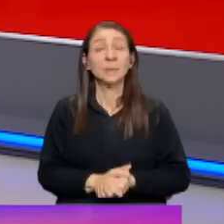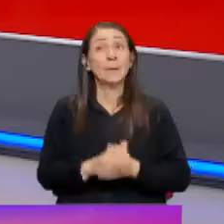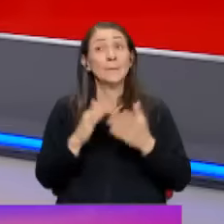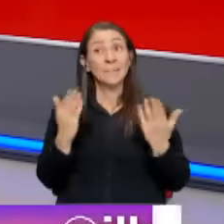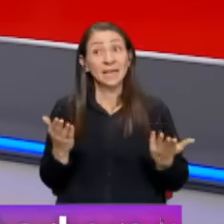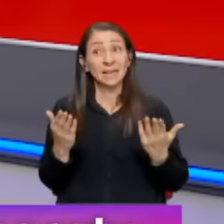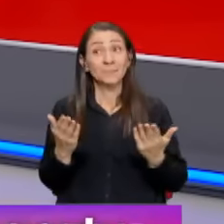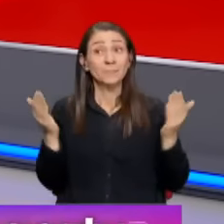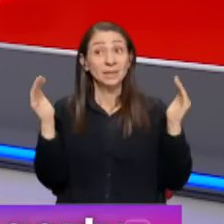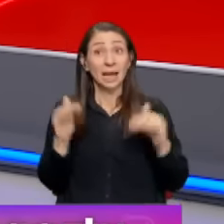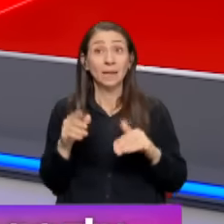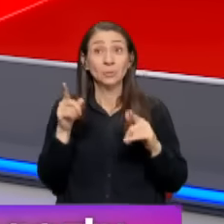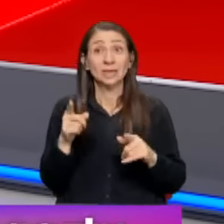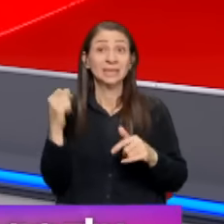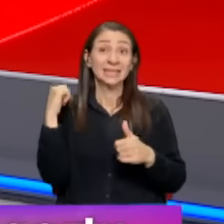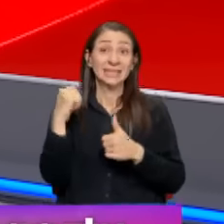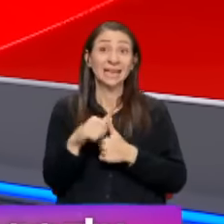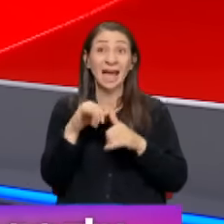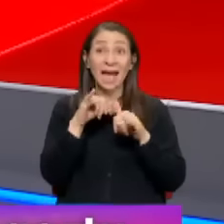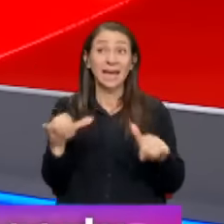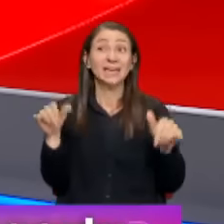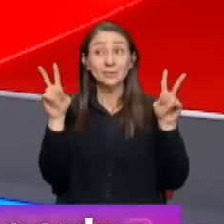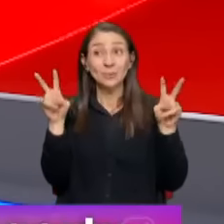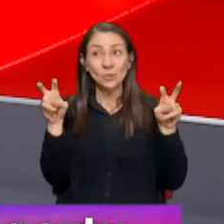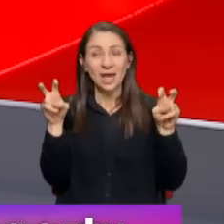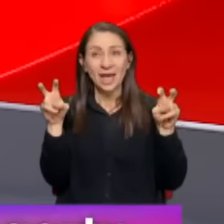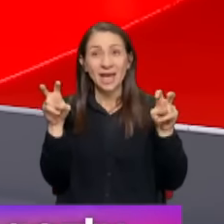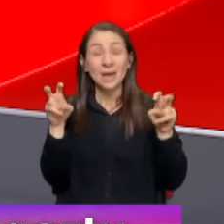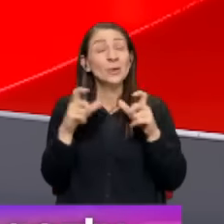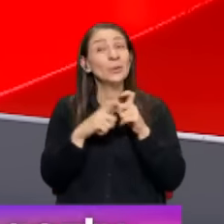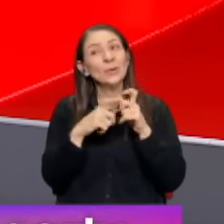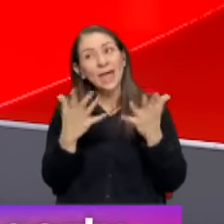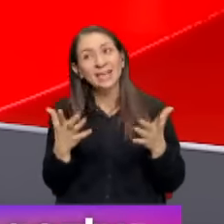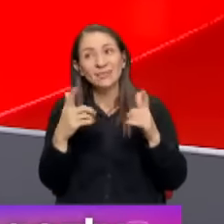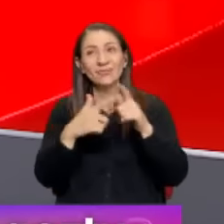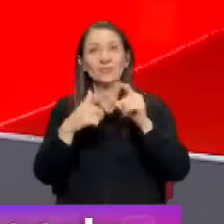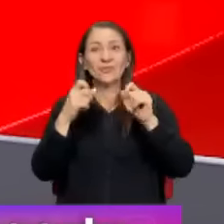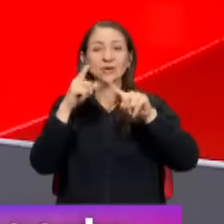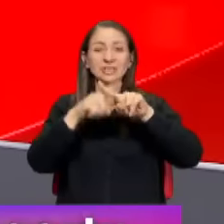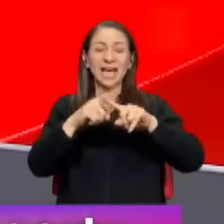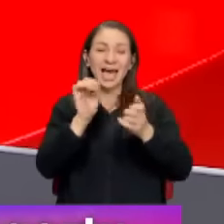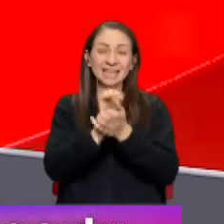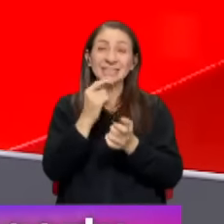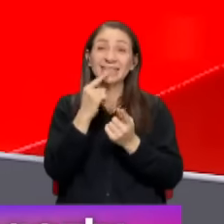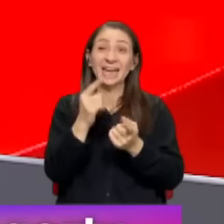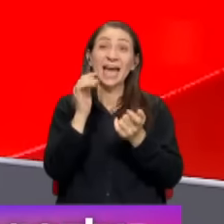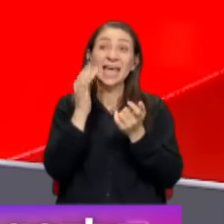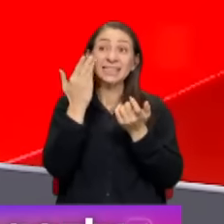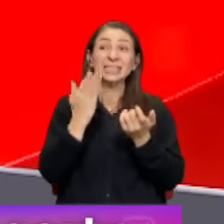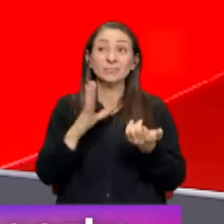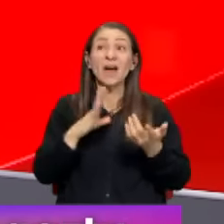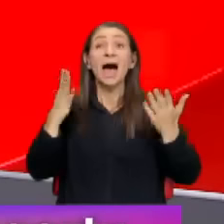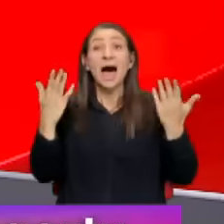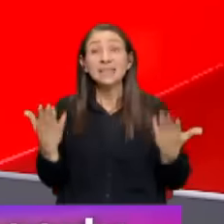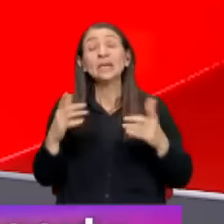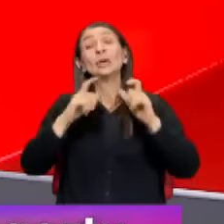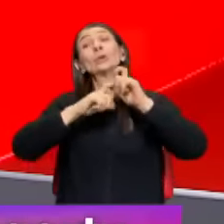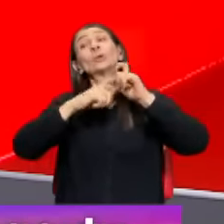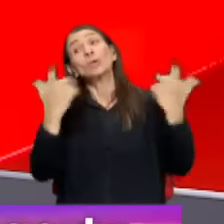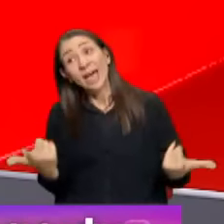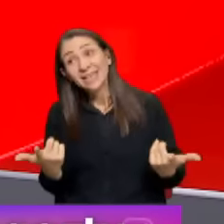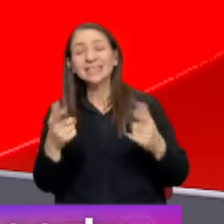Peki gelelim o zaman tekrar aynı konuya. Günaydın Fox ailesi diyen izleyicilerimiz var. Artık